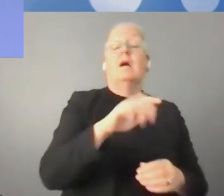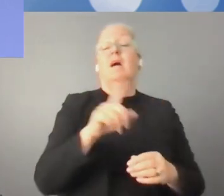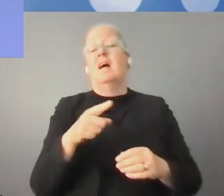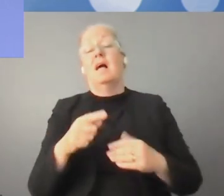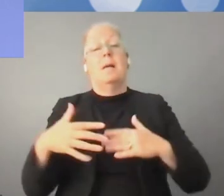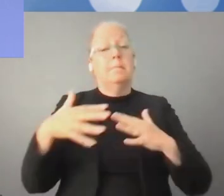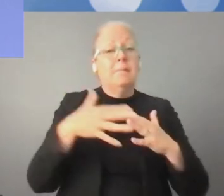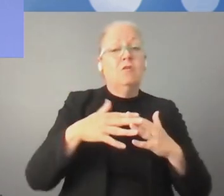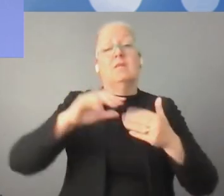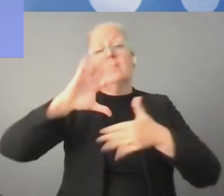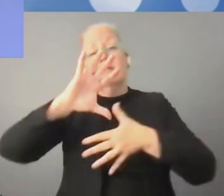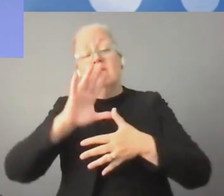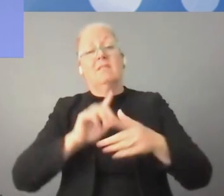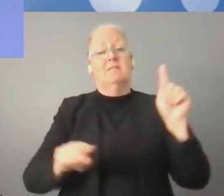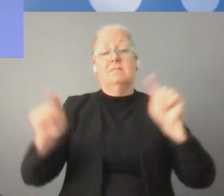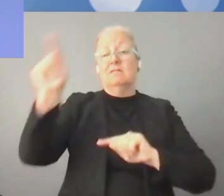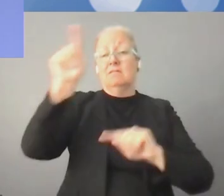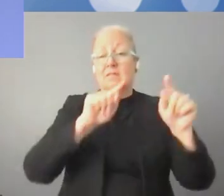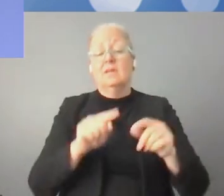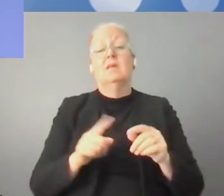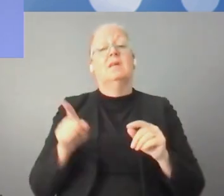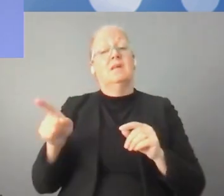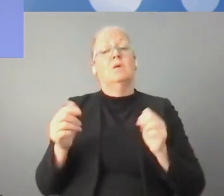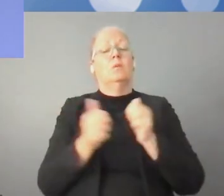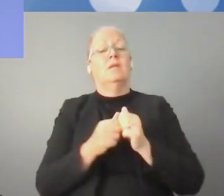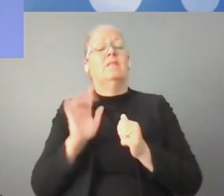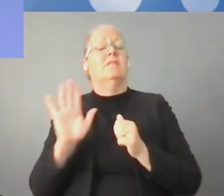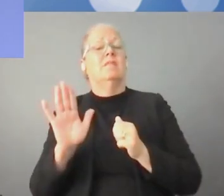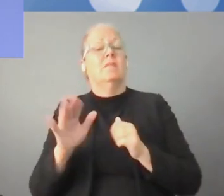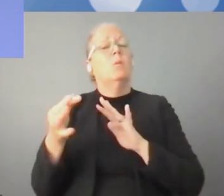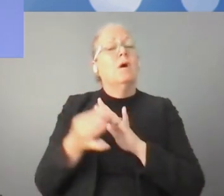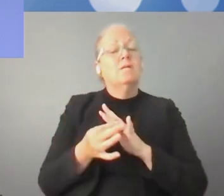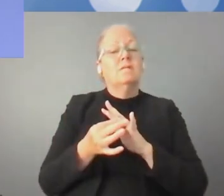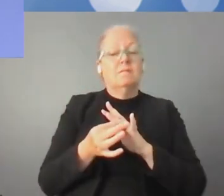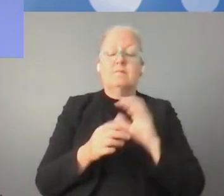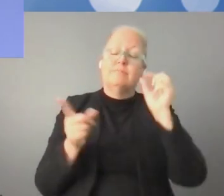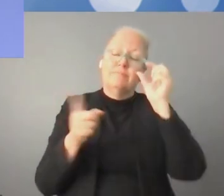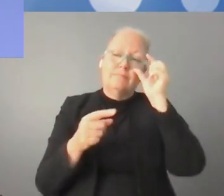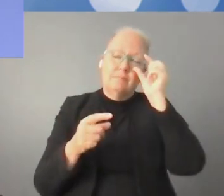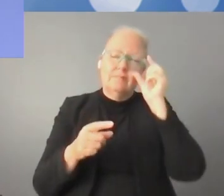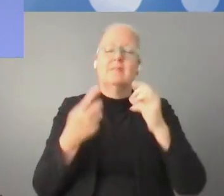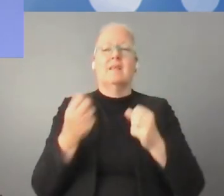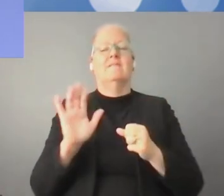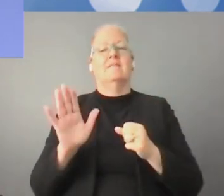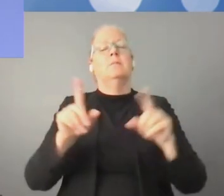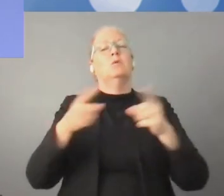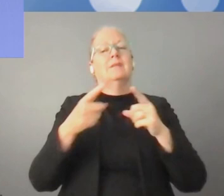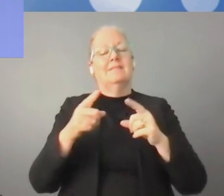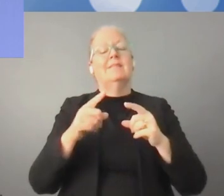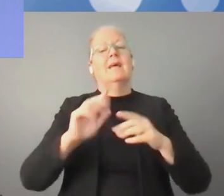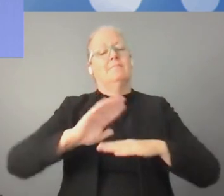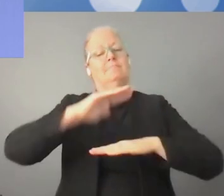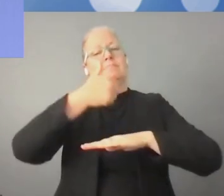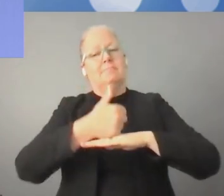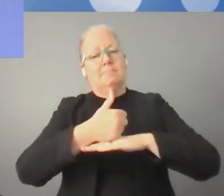在2010年，他在这个 startup. 肖邦音乐